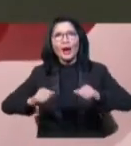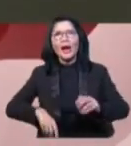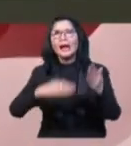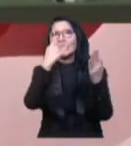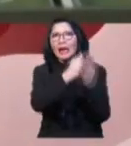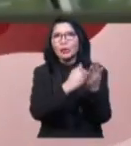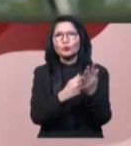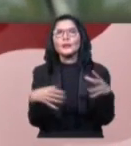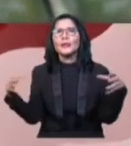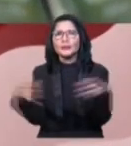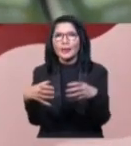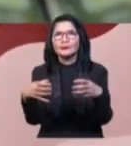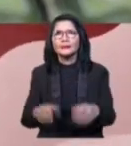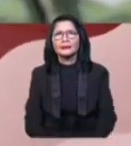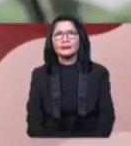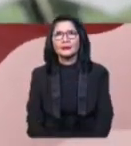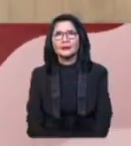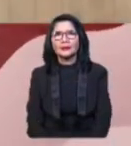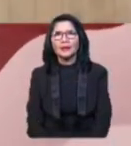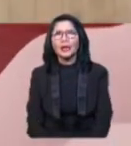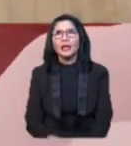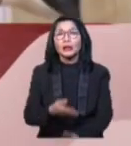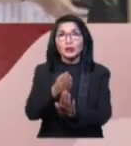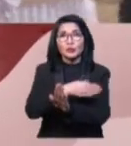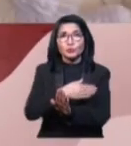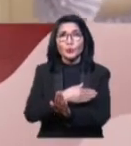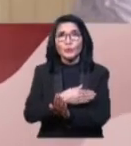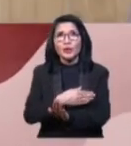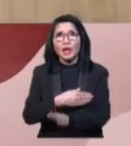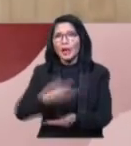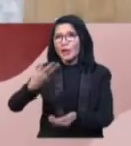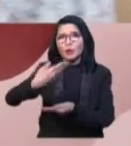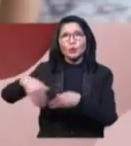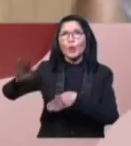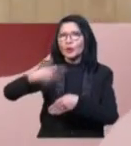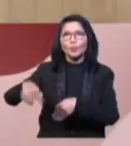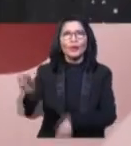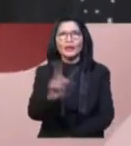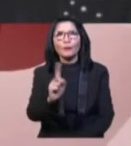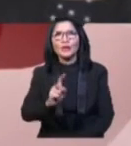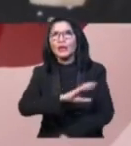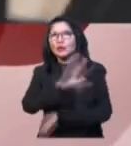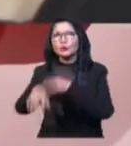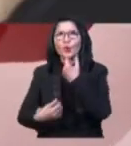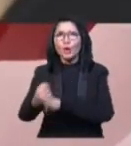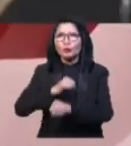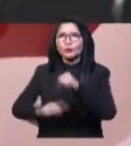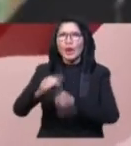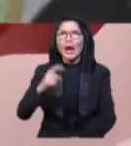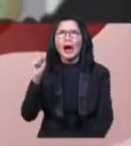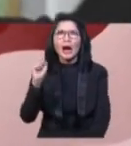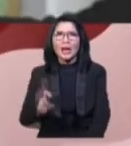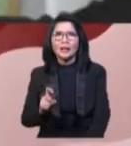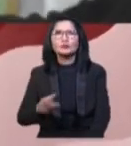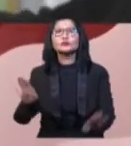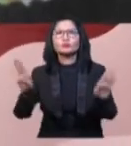peraturannya juga ketat banget ya, di awal yang kita nggak bisa kemana-mana dan semua usaha harus